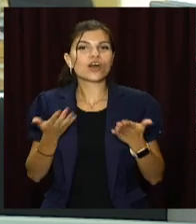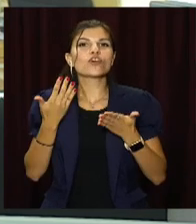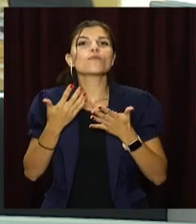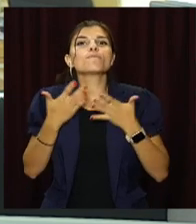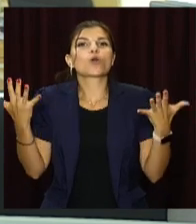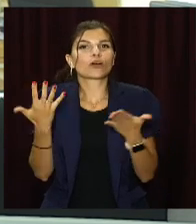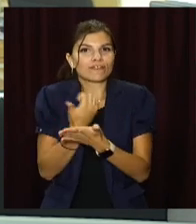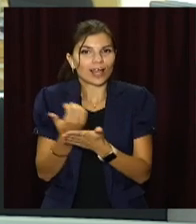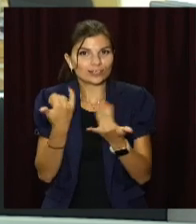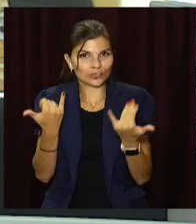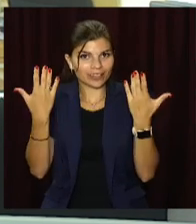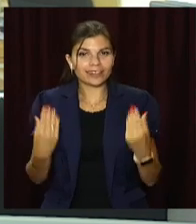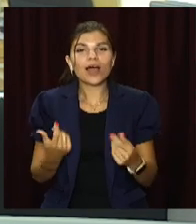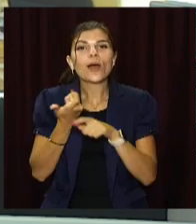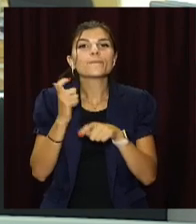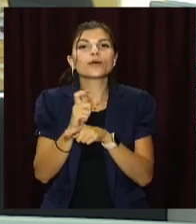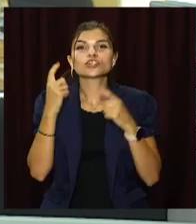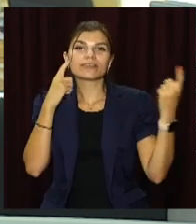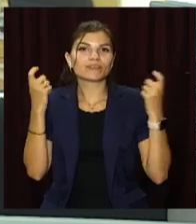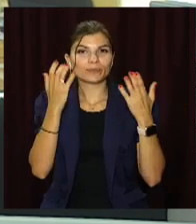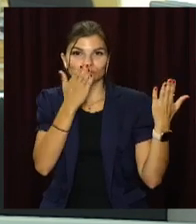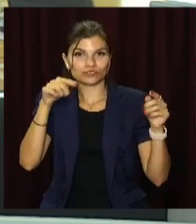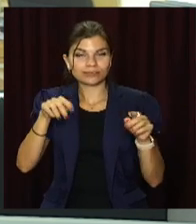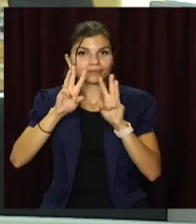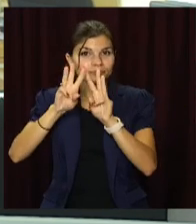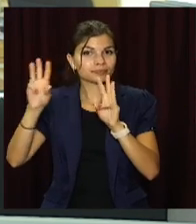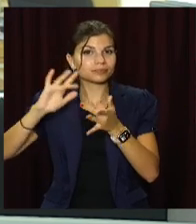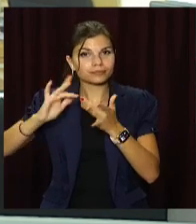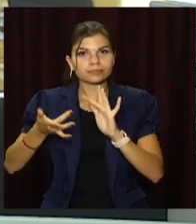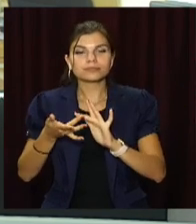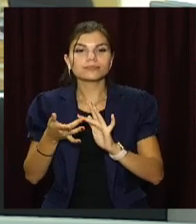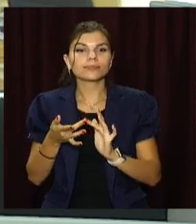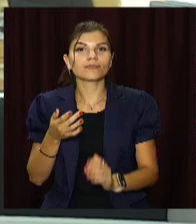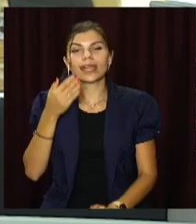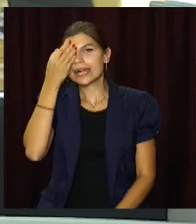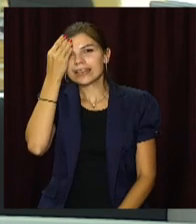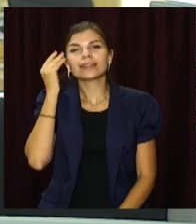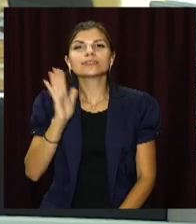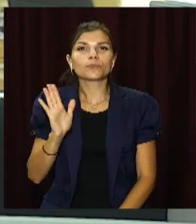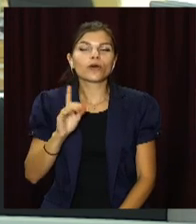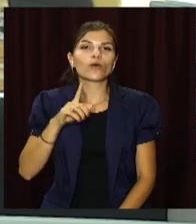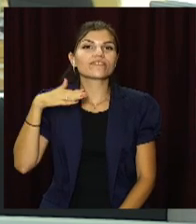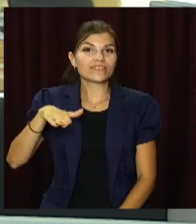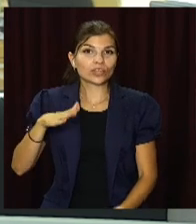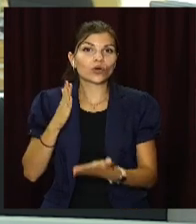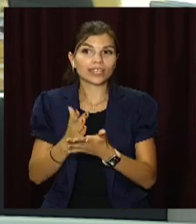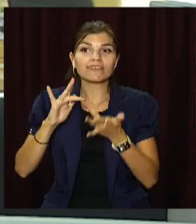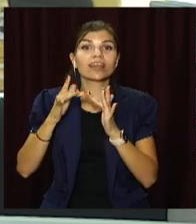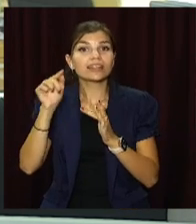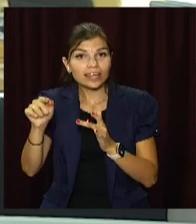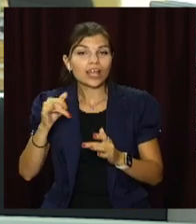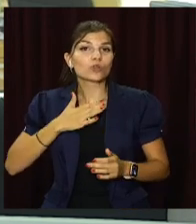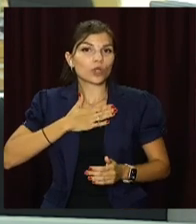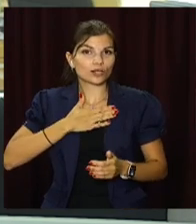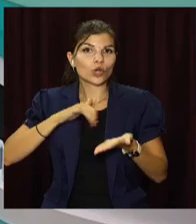звершень у цьому дні. Більше інформації читайте на нашому сайті opentv.media. Не забувайте про сюжети в соціальних мережах